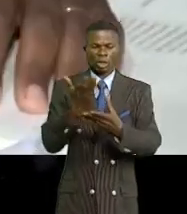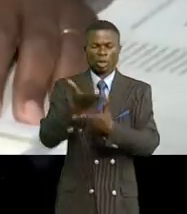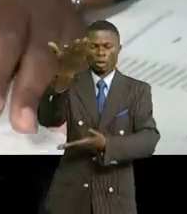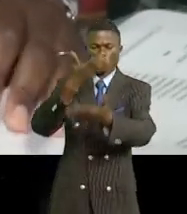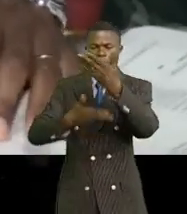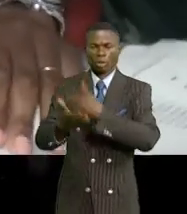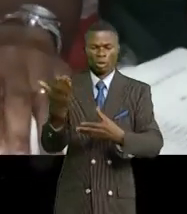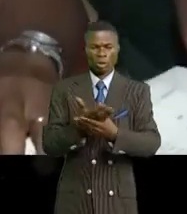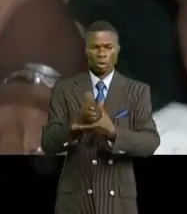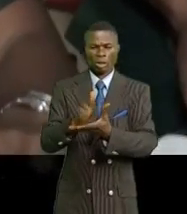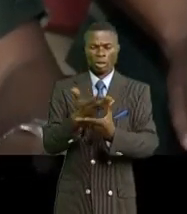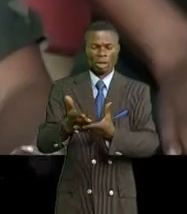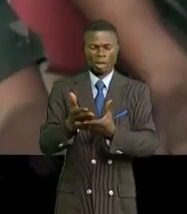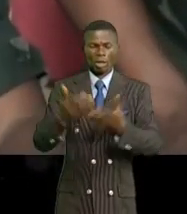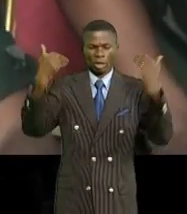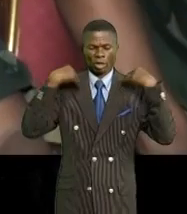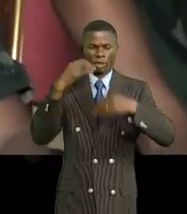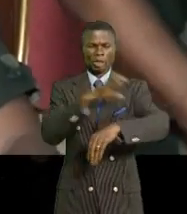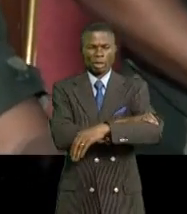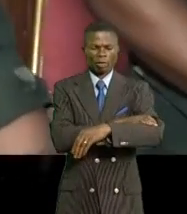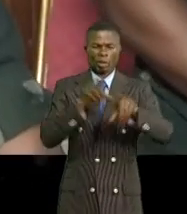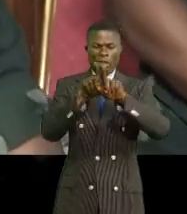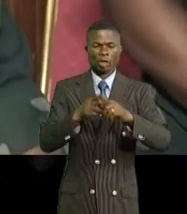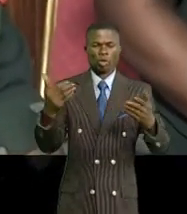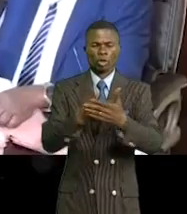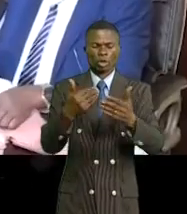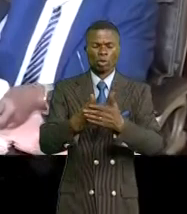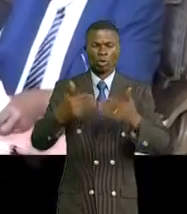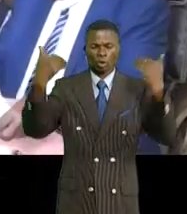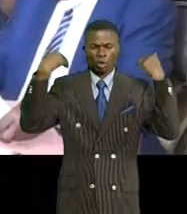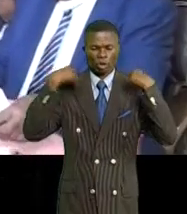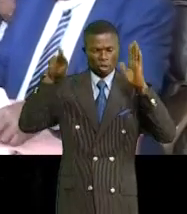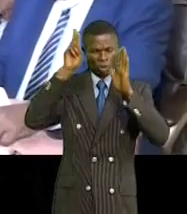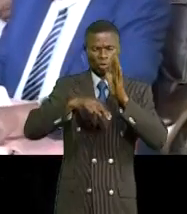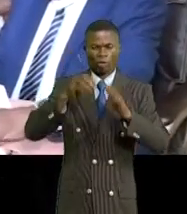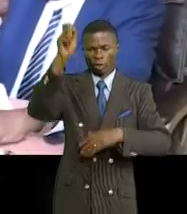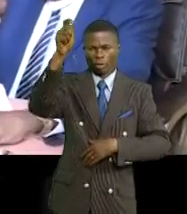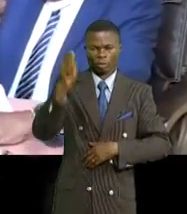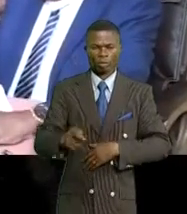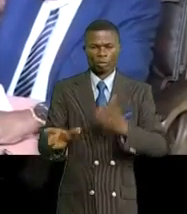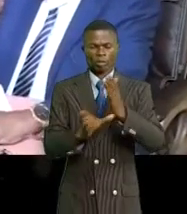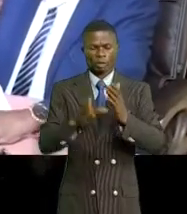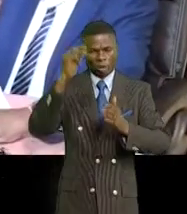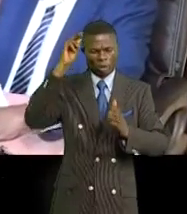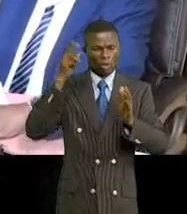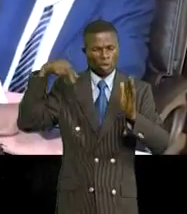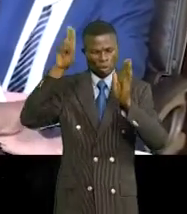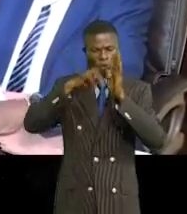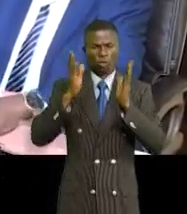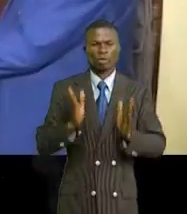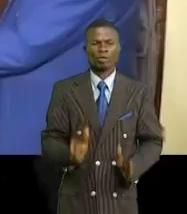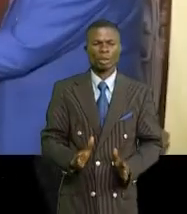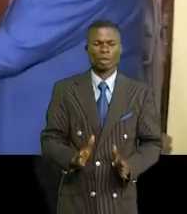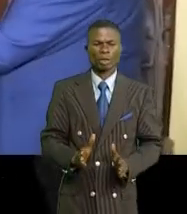reprises entre le gouverneur militaire entrant, le lieutenant-général Johnny Luboya, et les sortants, le vice-gouverneur Chalo Doudou